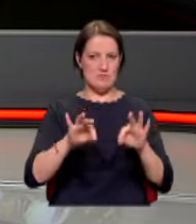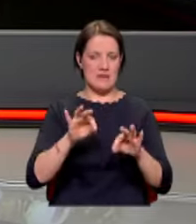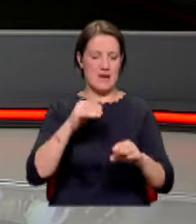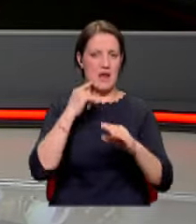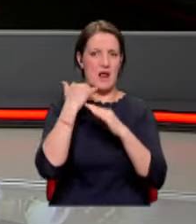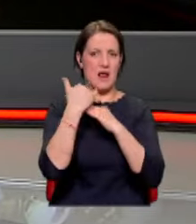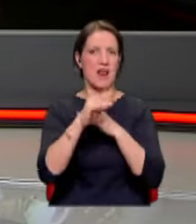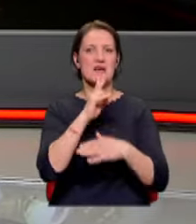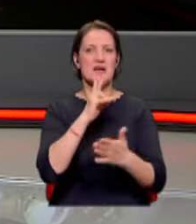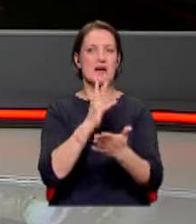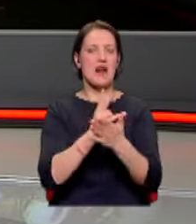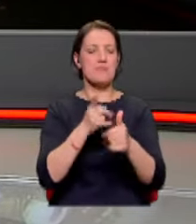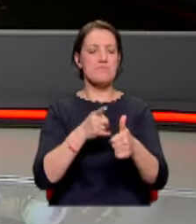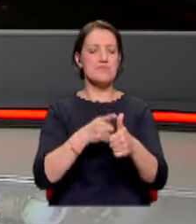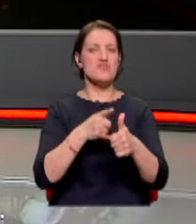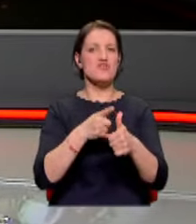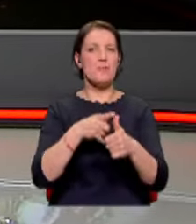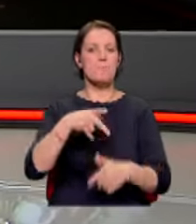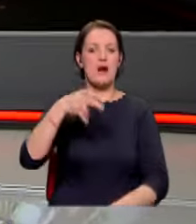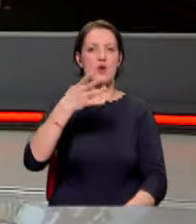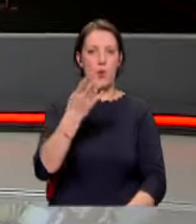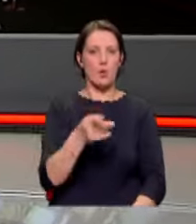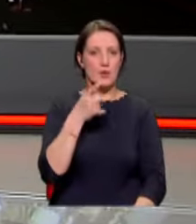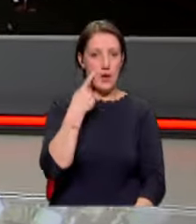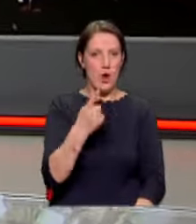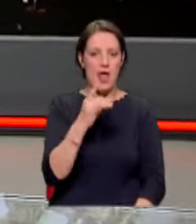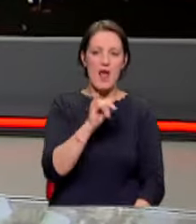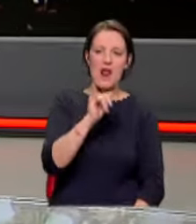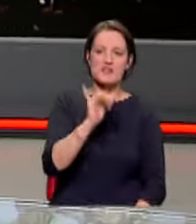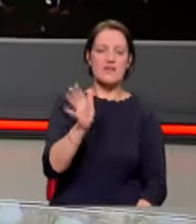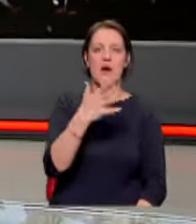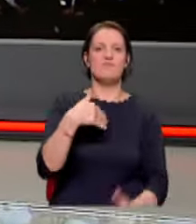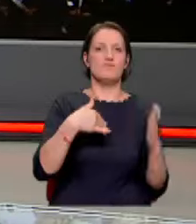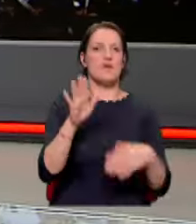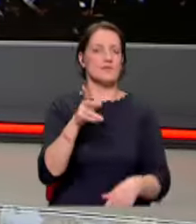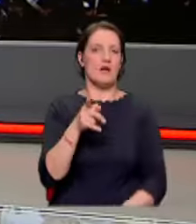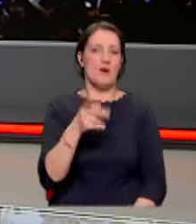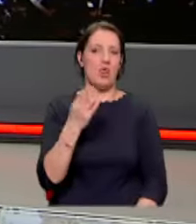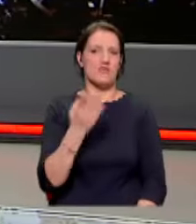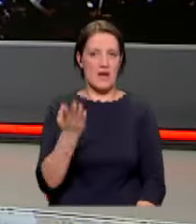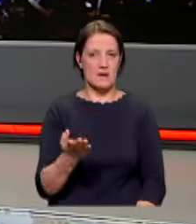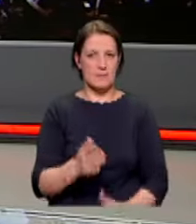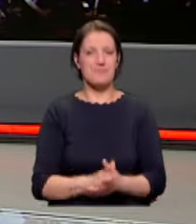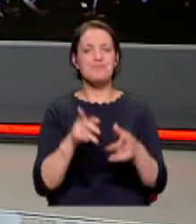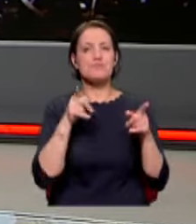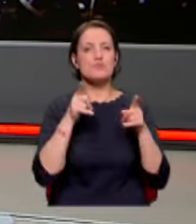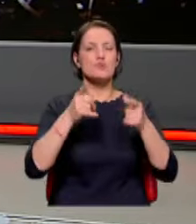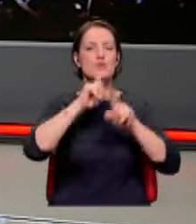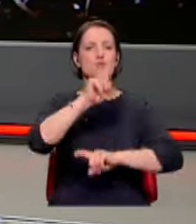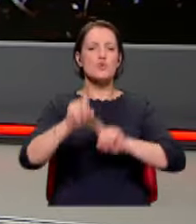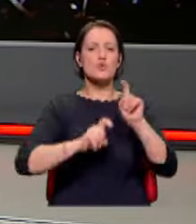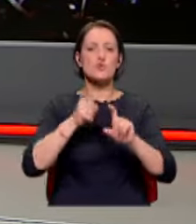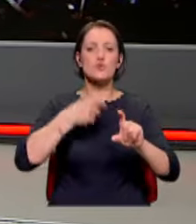seçmenin teveccühüyle birinci parti olduklarına göre eleştirilerden daha çok pay alacaklar elbette. Bunun